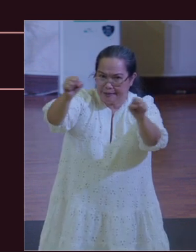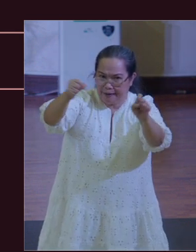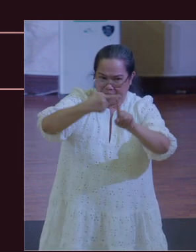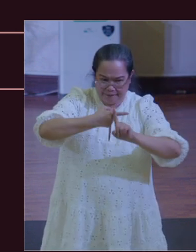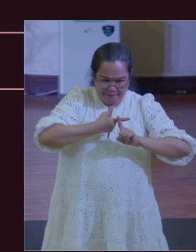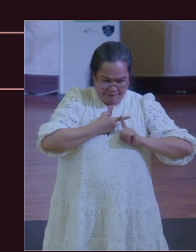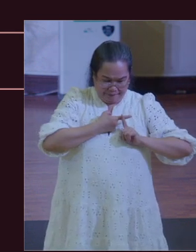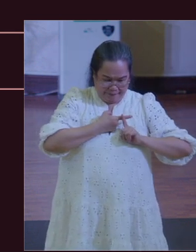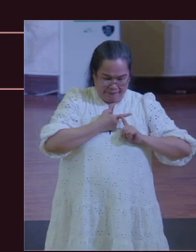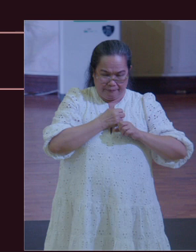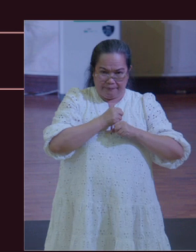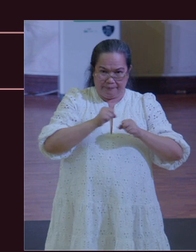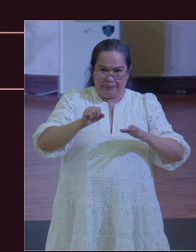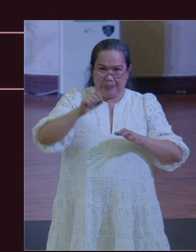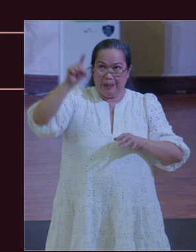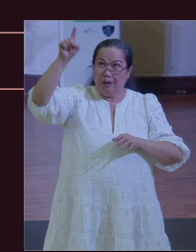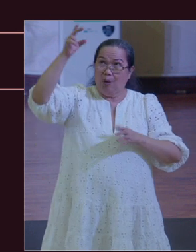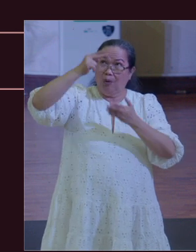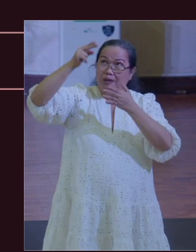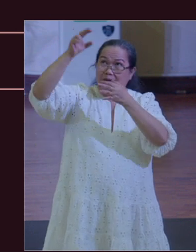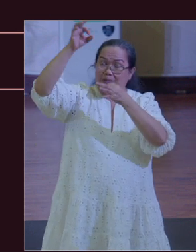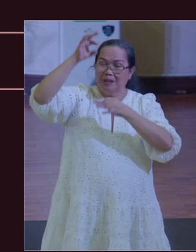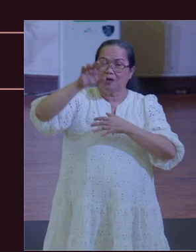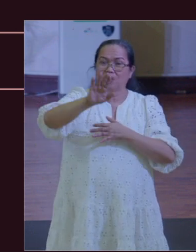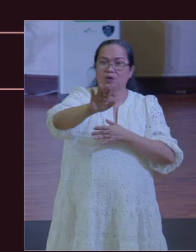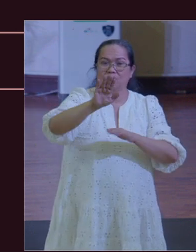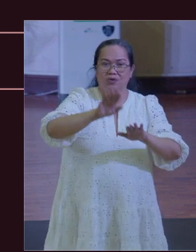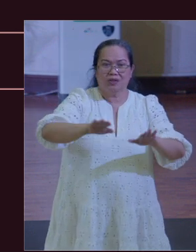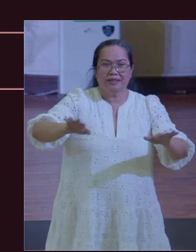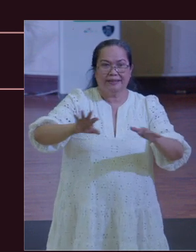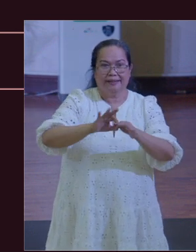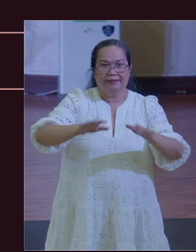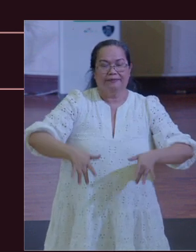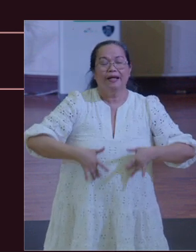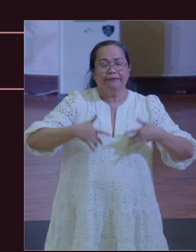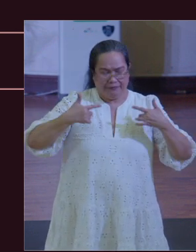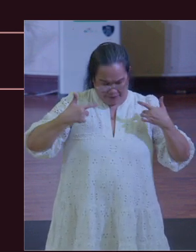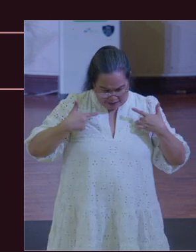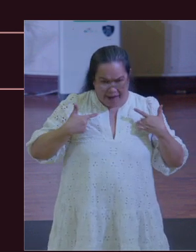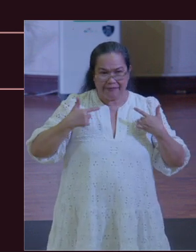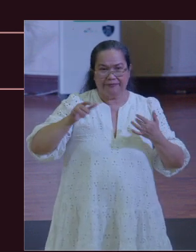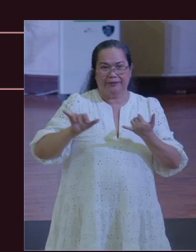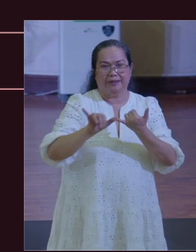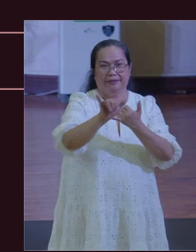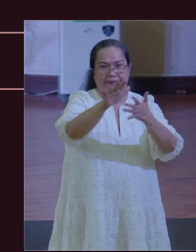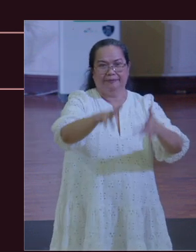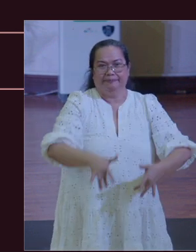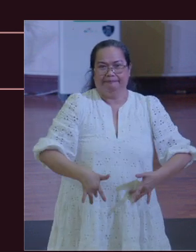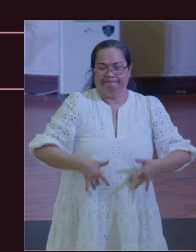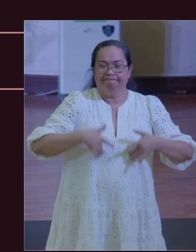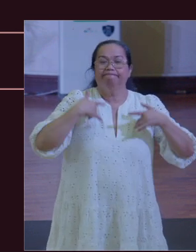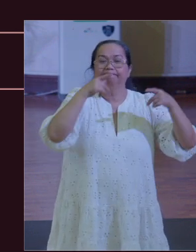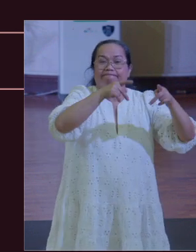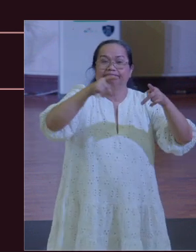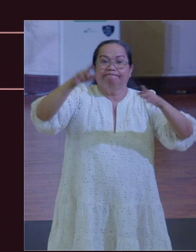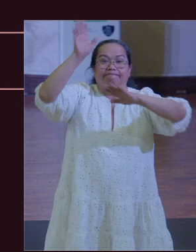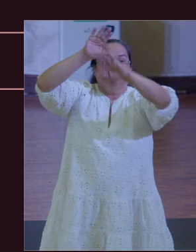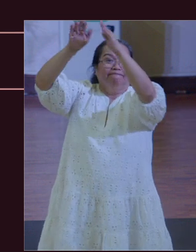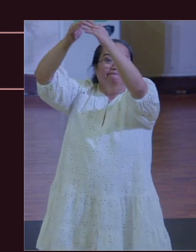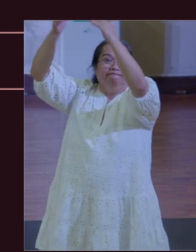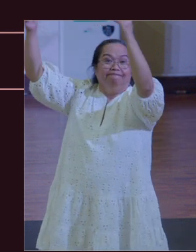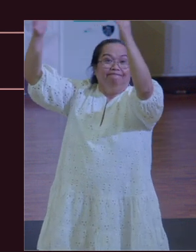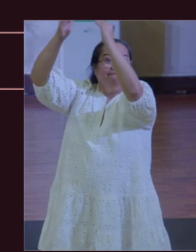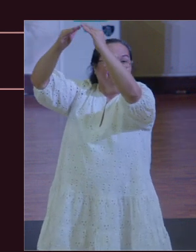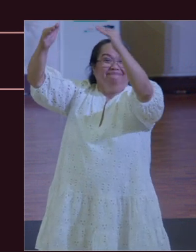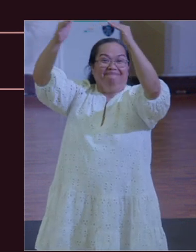lang pinuspusan ng Espiritu Santo. Anak ka na ng Diyos, may eternal life ka na. Meron ng prepared na mansion in heaven sa